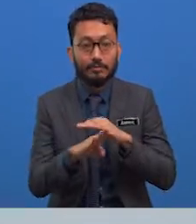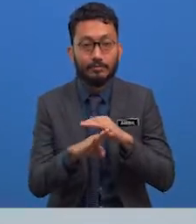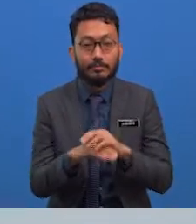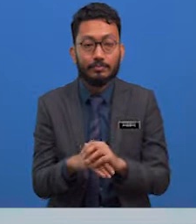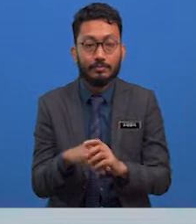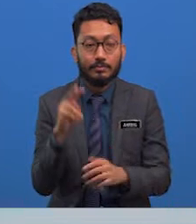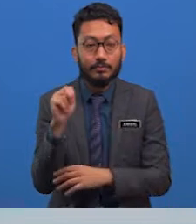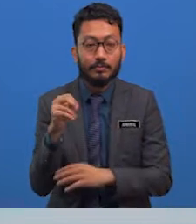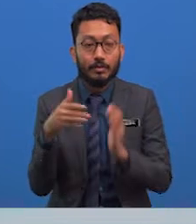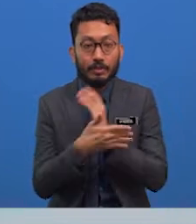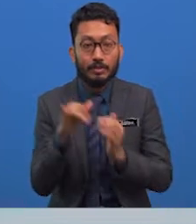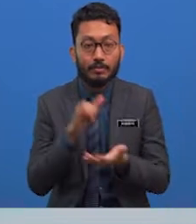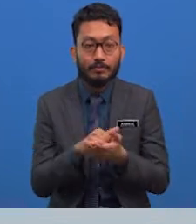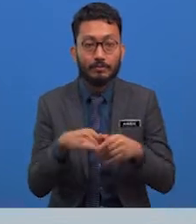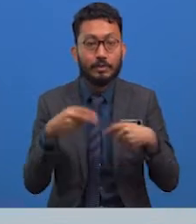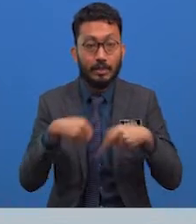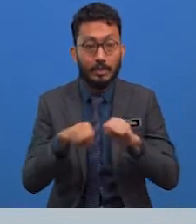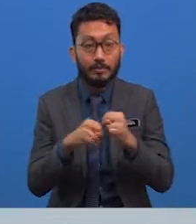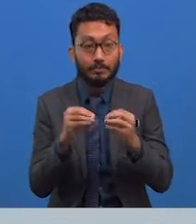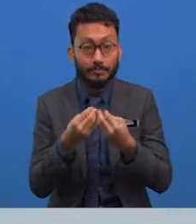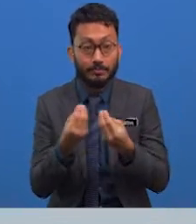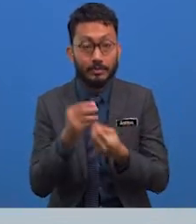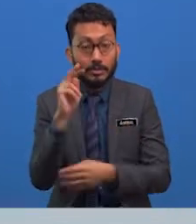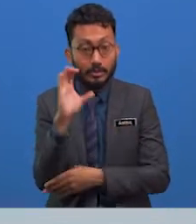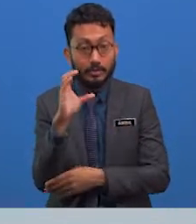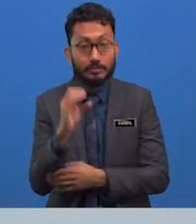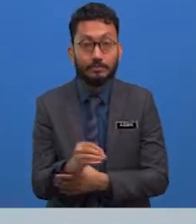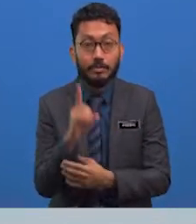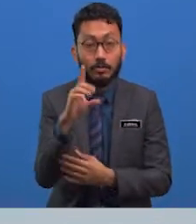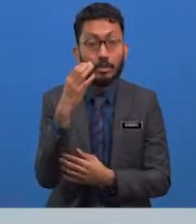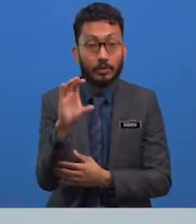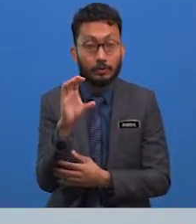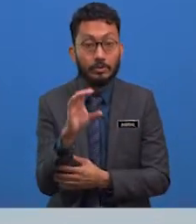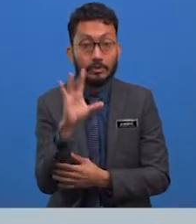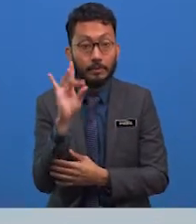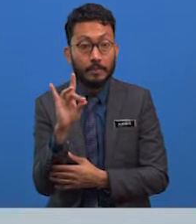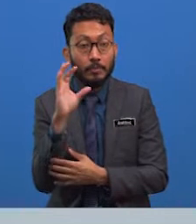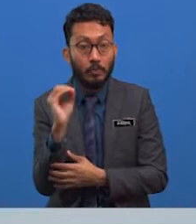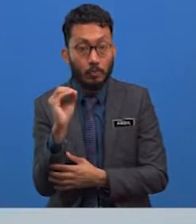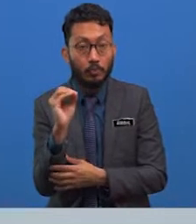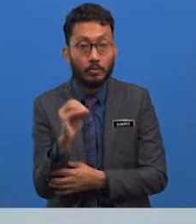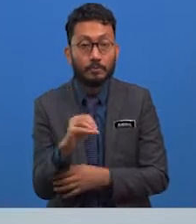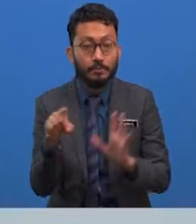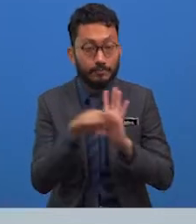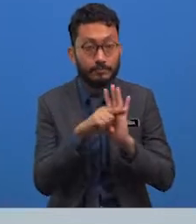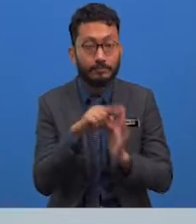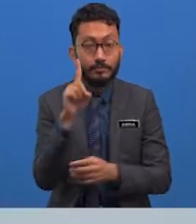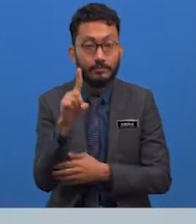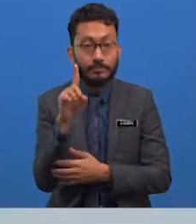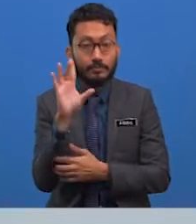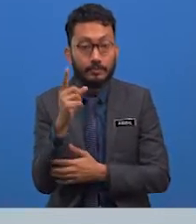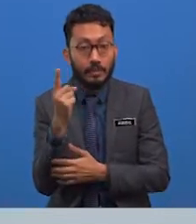pedalaman. Oleh itu, nilai sudut C ialah 180 darjah